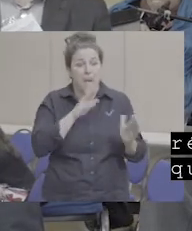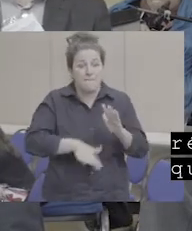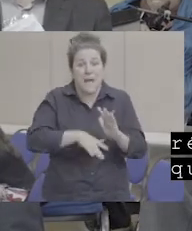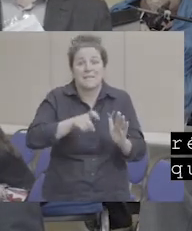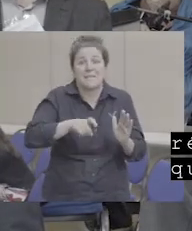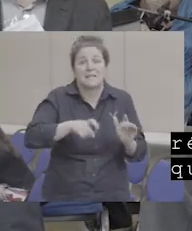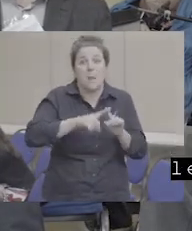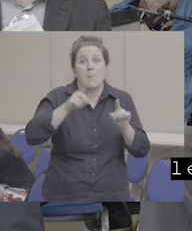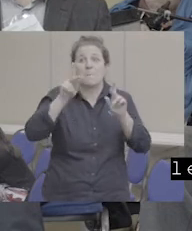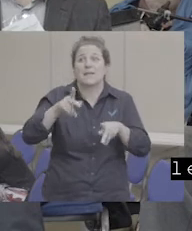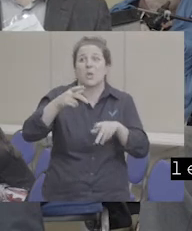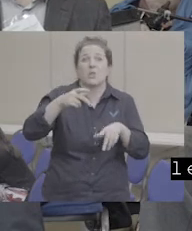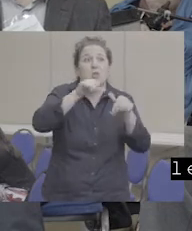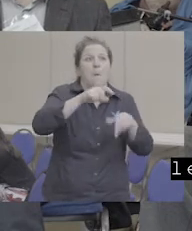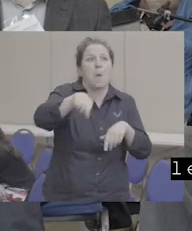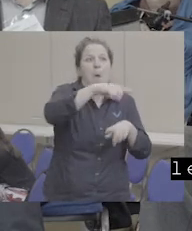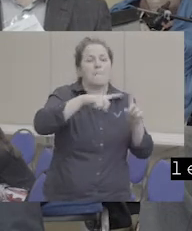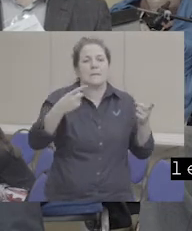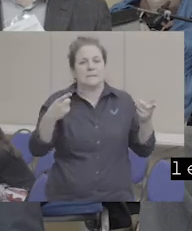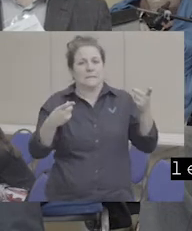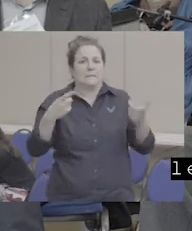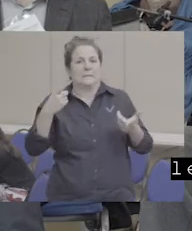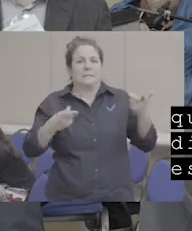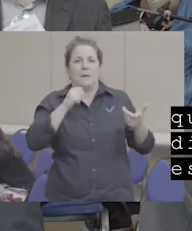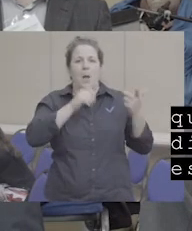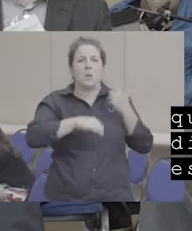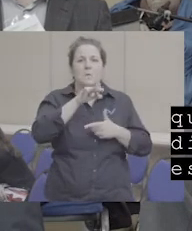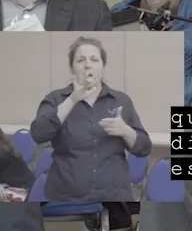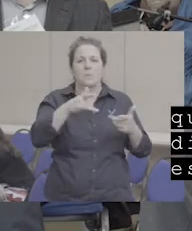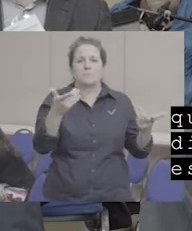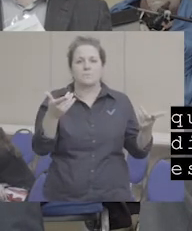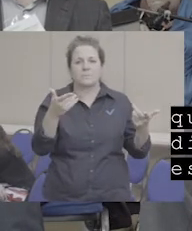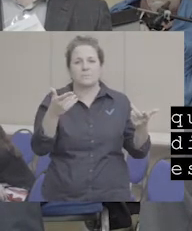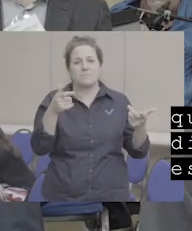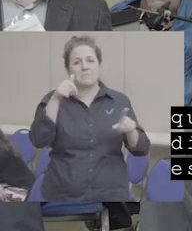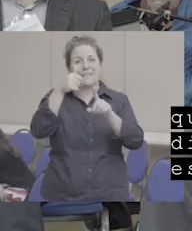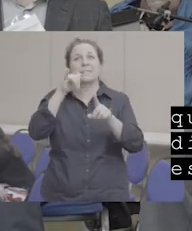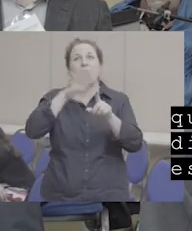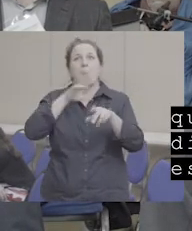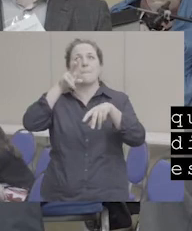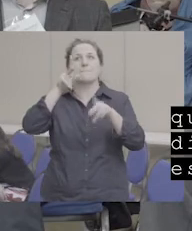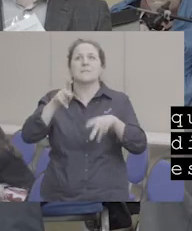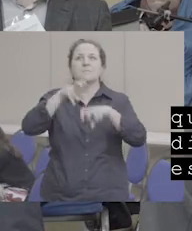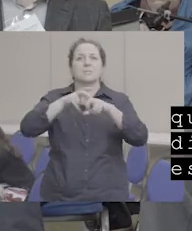essentielles pour les gens qui y habitent, qui vont avoir de la difficulté à sortir par les escaliers,